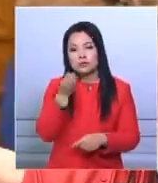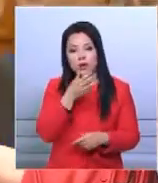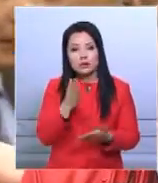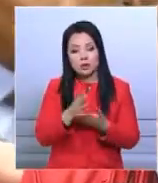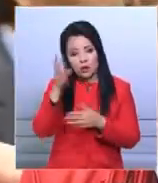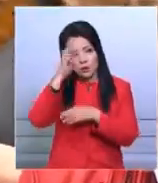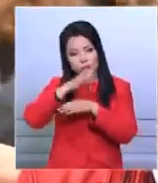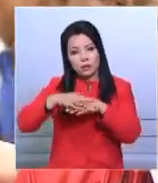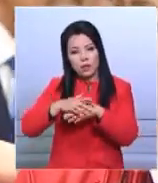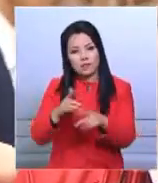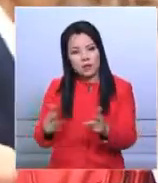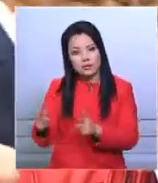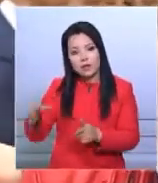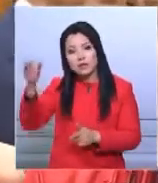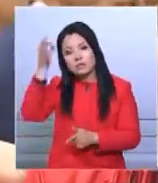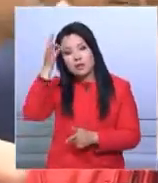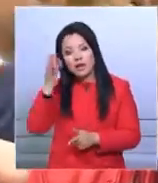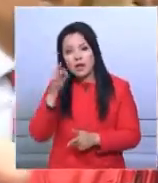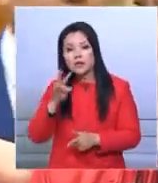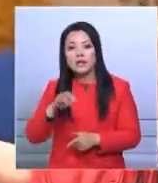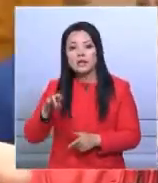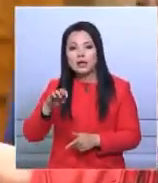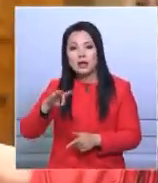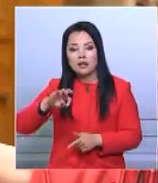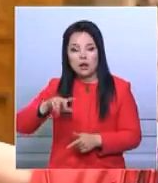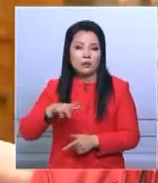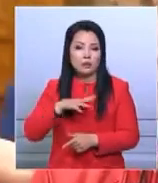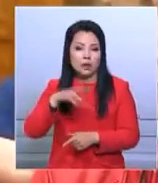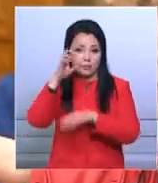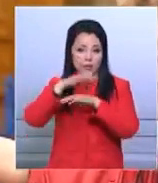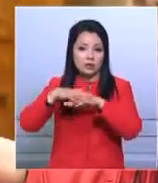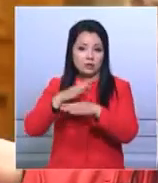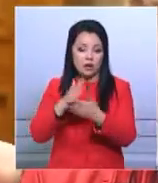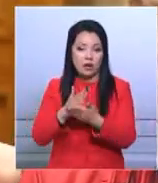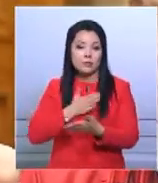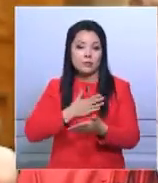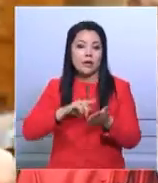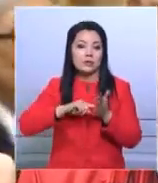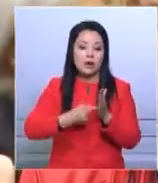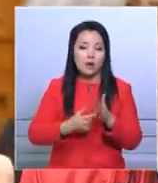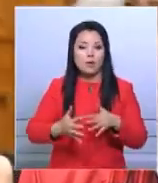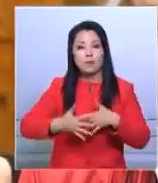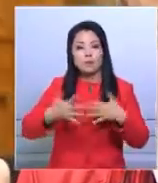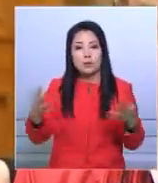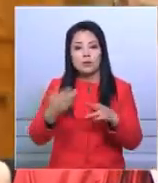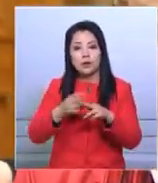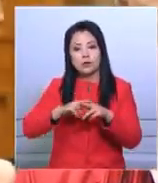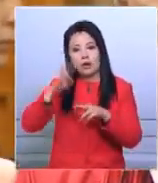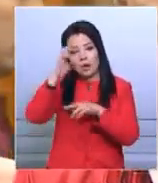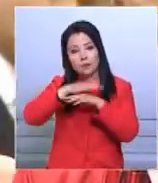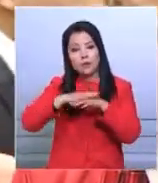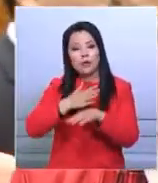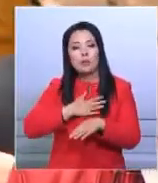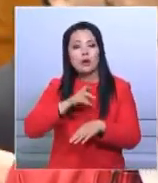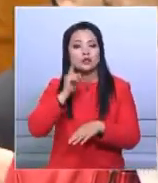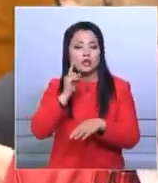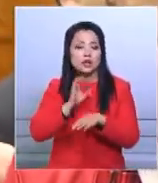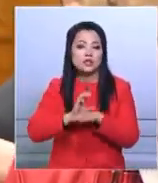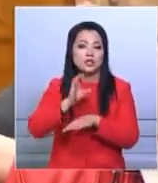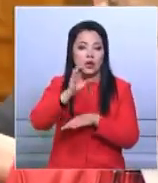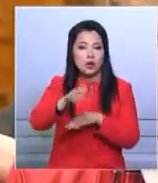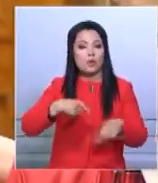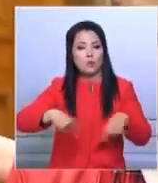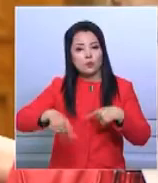дайындайтын мемлекеттер ол Германия мен Нидерланд мемлекеттері. Біз қазір әрине мақсатымыз көбірек сол мемлекеттерге біздің жастарымызды жіберуіміз